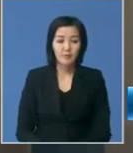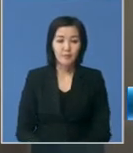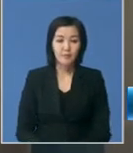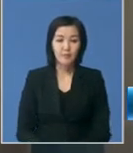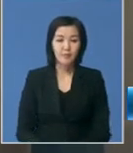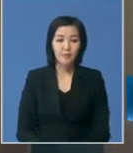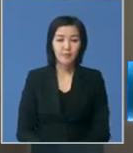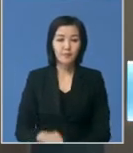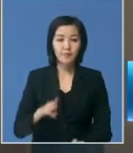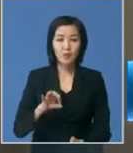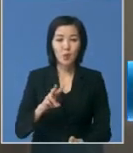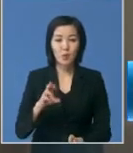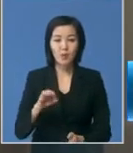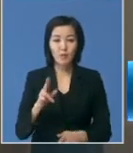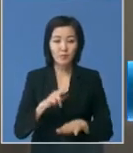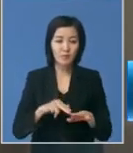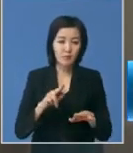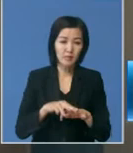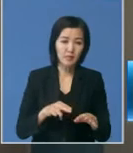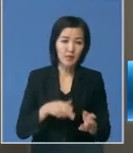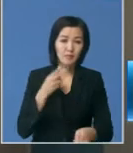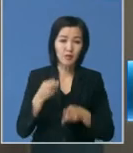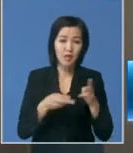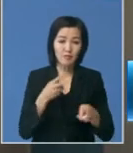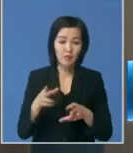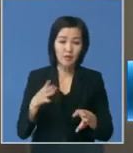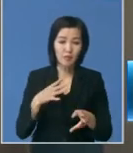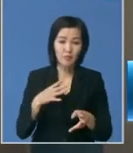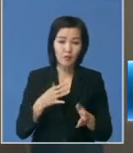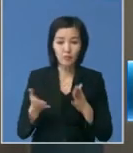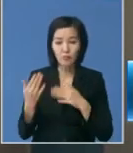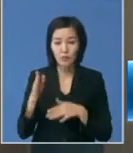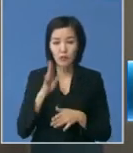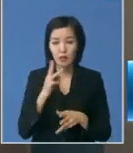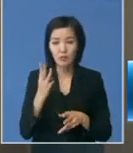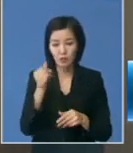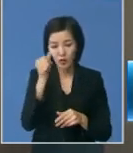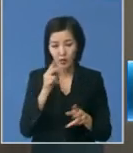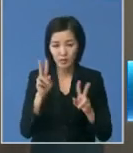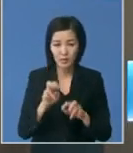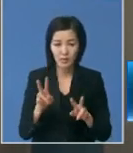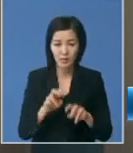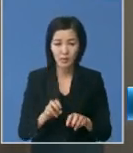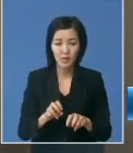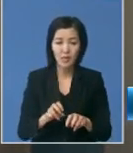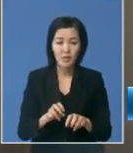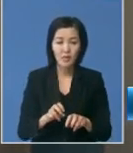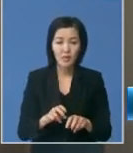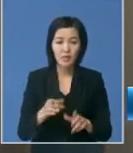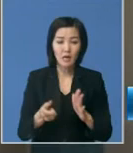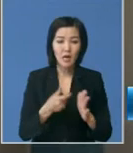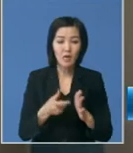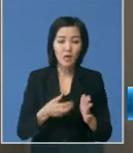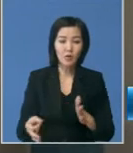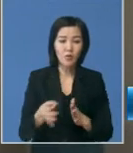Төлеген Серікжанов біздің мекемеге келіп шағымданған болатын. Оның бұрынғы әйелін 3 ай іздедік. Көші-қон полицейлерінің көмегімен оны Қарағанды